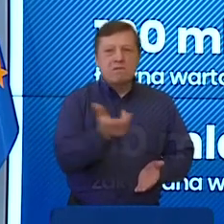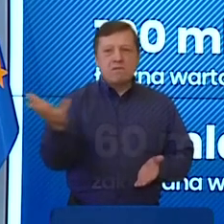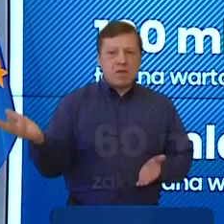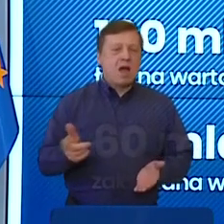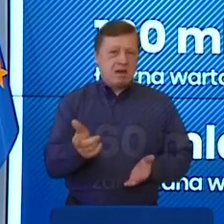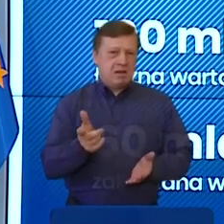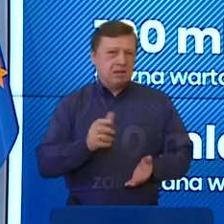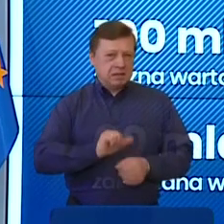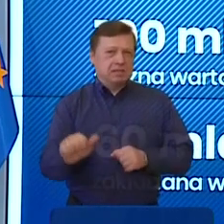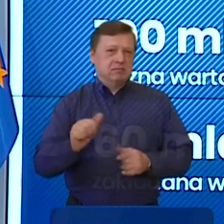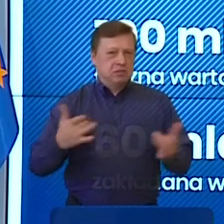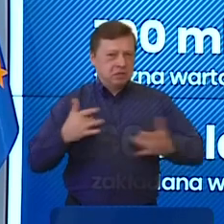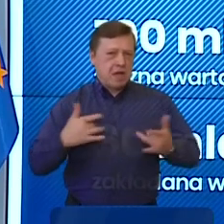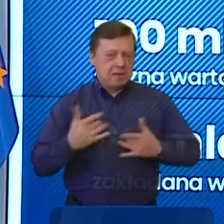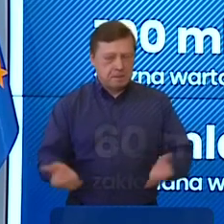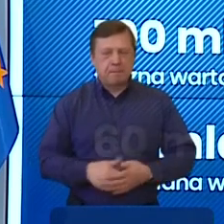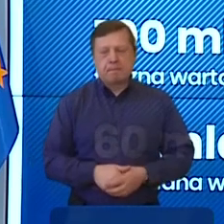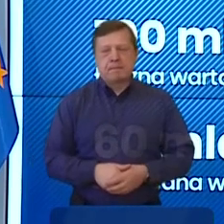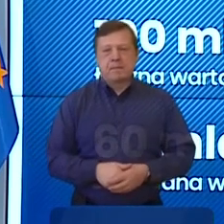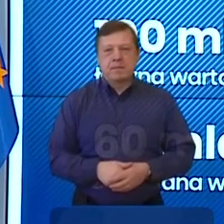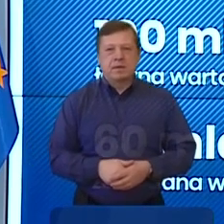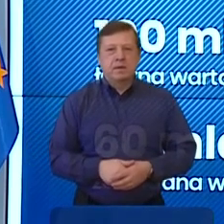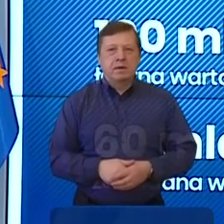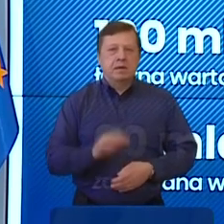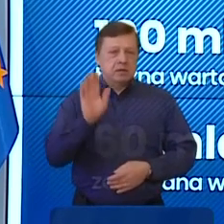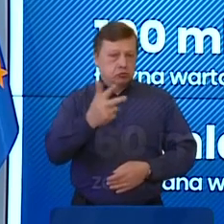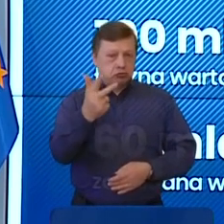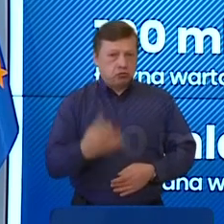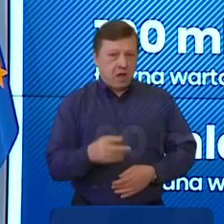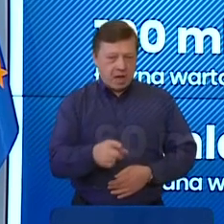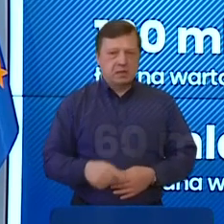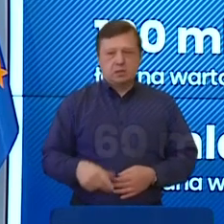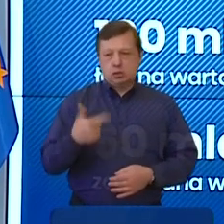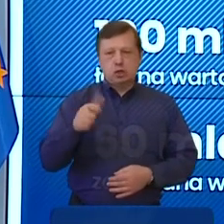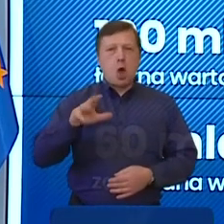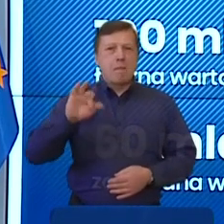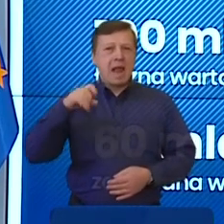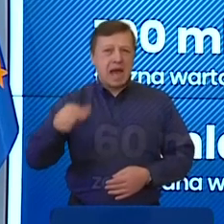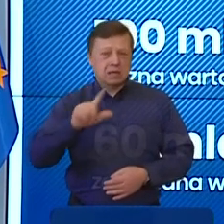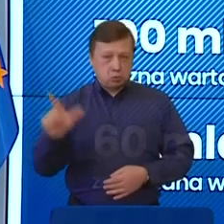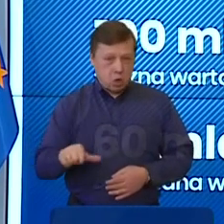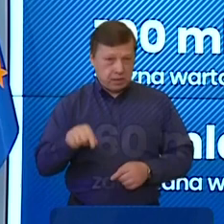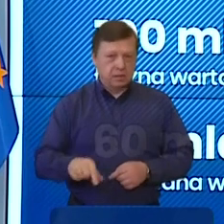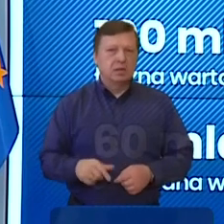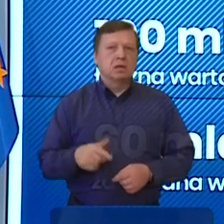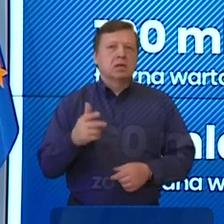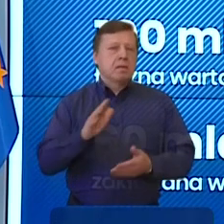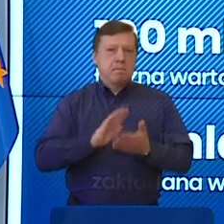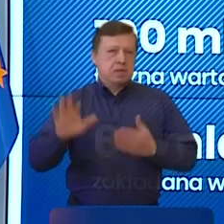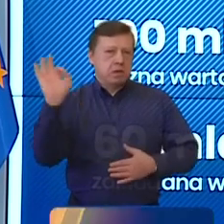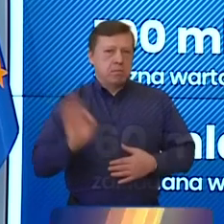na tym ucierpi. Dla 3/4 z tych 100 miliardów złotych nieoprocentowanych